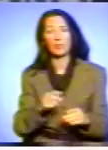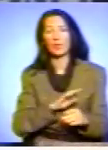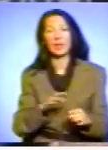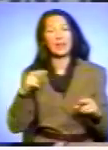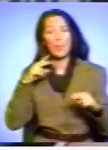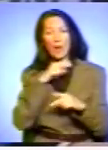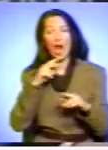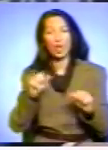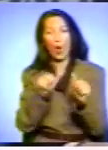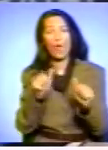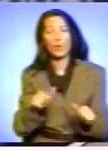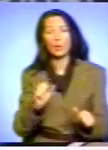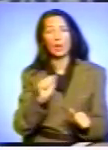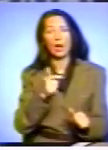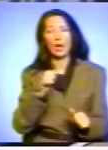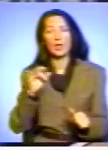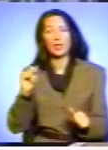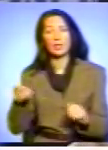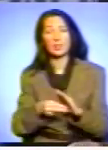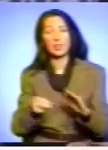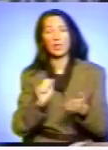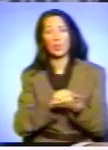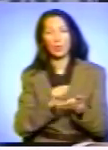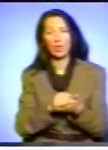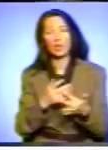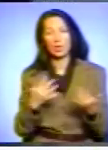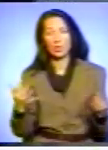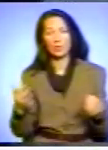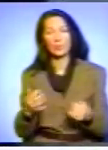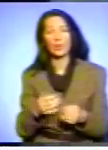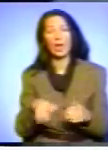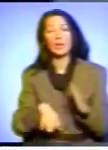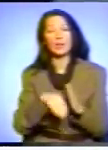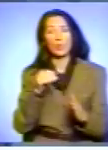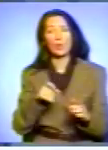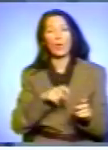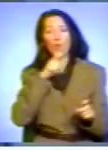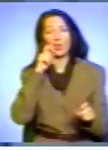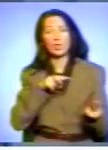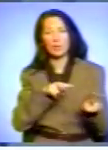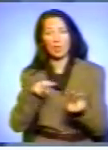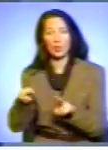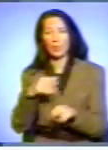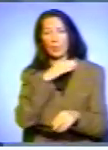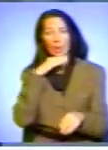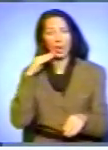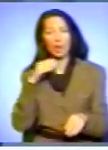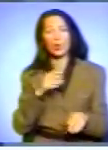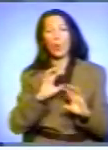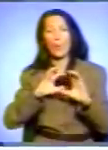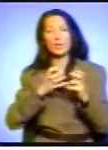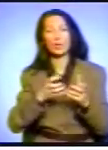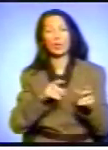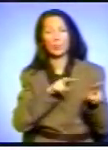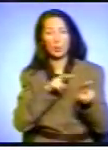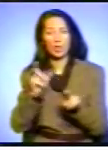неправильно оформлені агітаційні матеріали і таке інше, таке інше. За виборами в Україні стежитиме безпрецедентна кількість міжнародних спостерігачів –